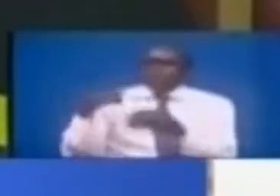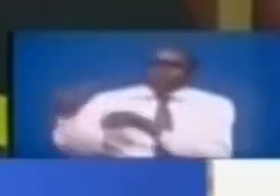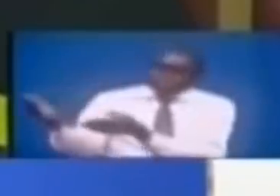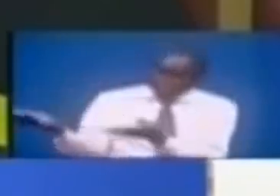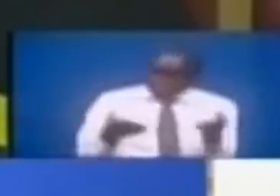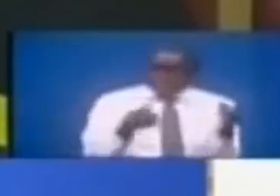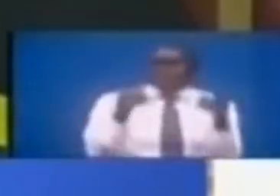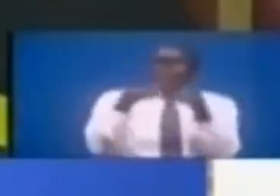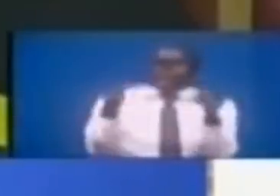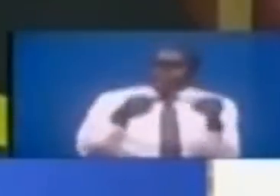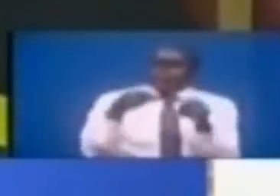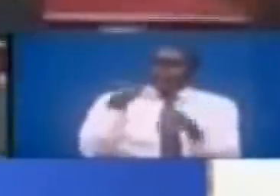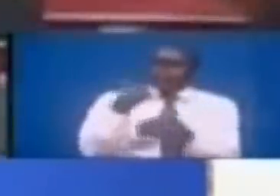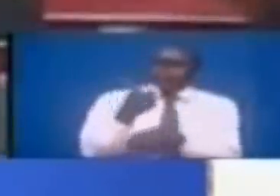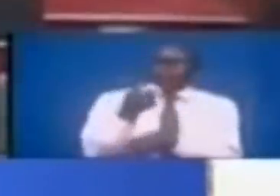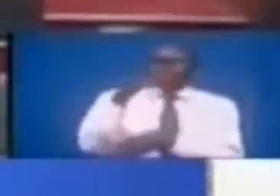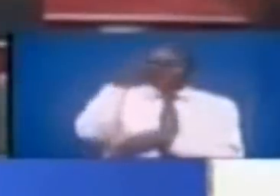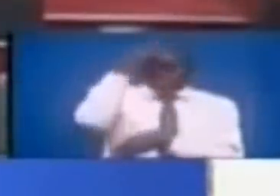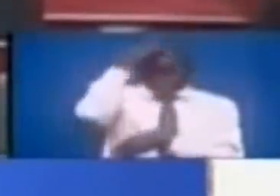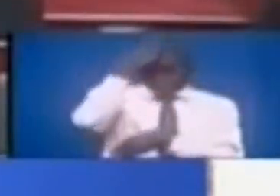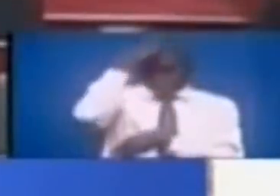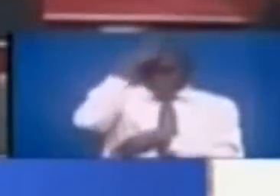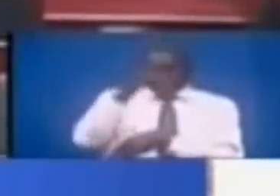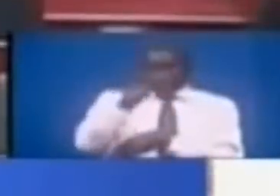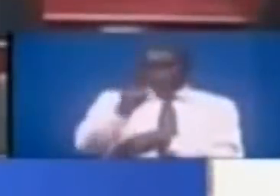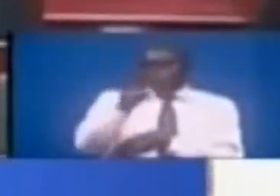Moses Matangura.